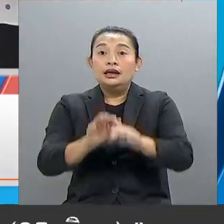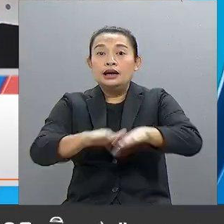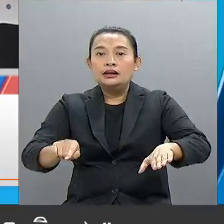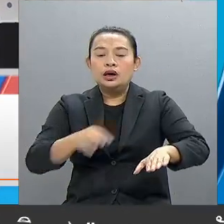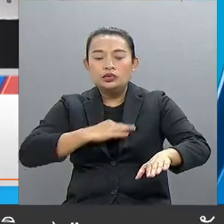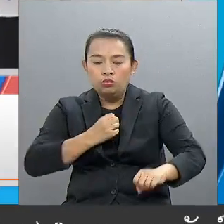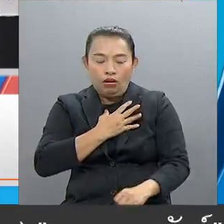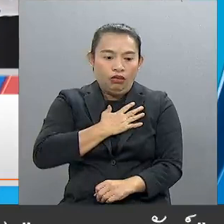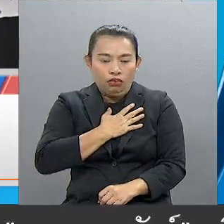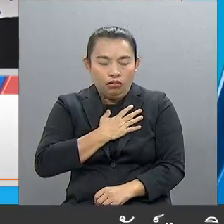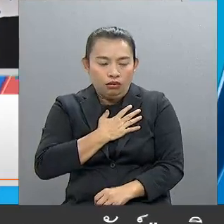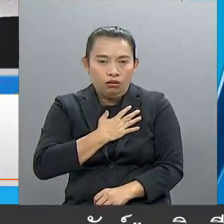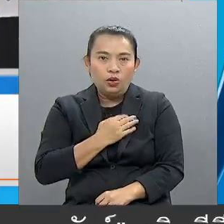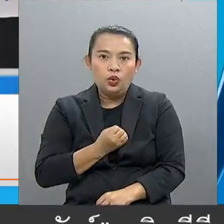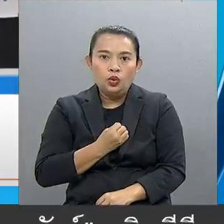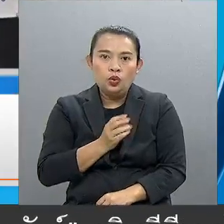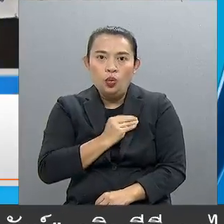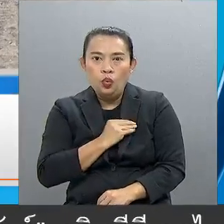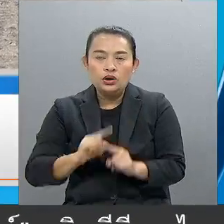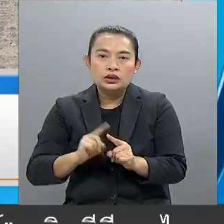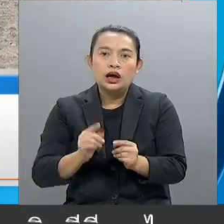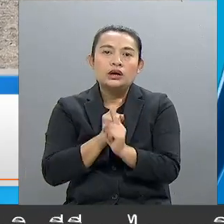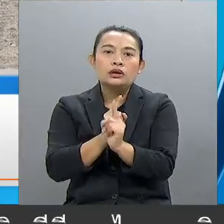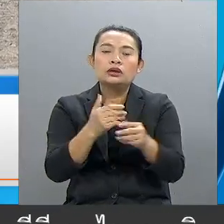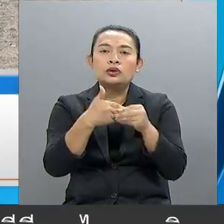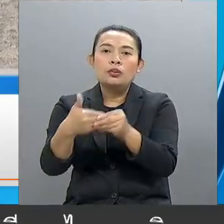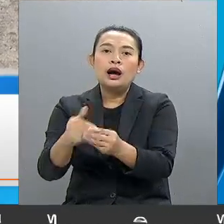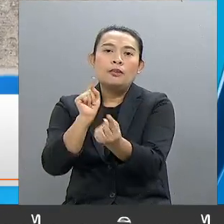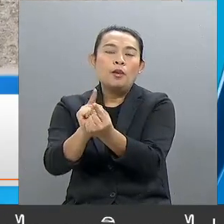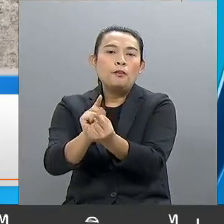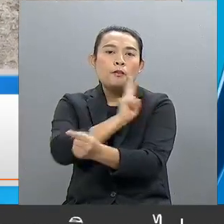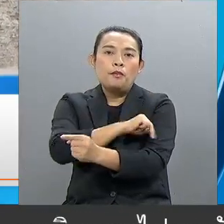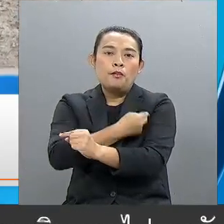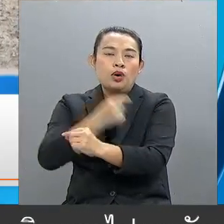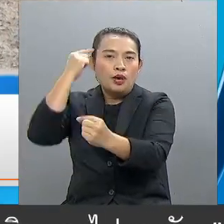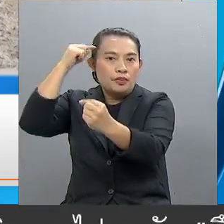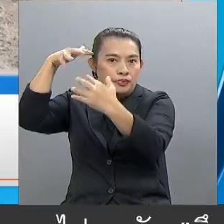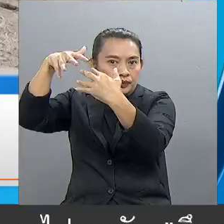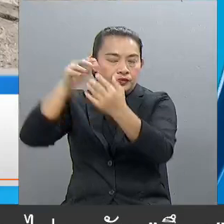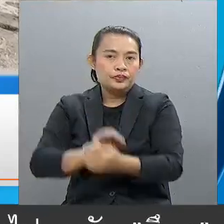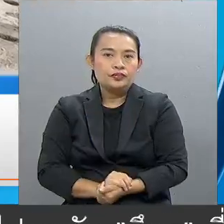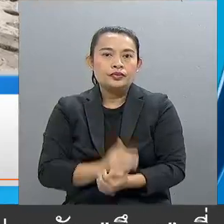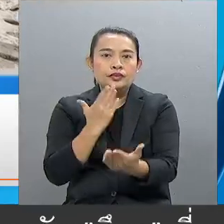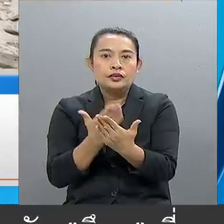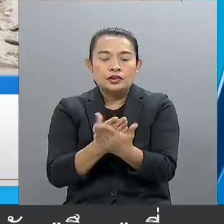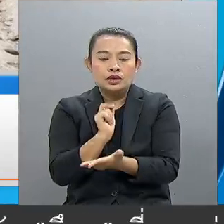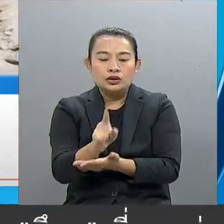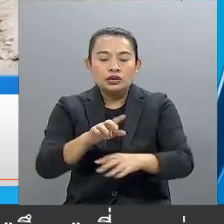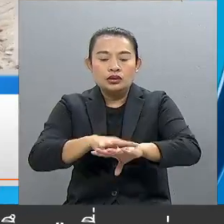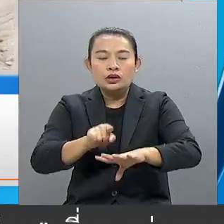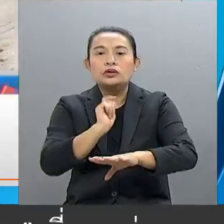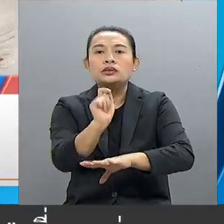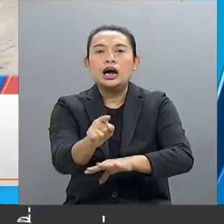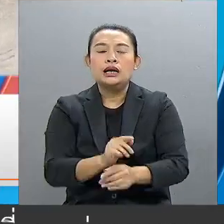การหวาดกลัวถ้าต้องไปรักษากับจิตแพทย ์ ทางหน่วยงานที่ดูแลท่อก็ต้องจ่ายให้อีกเนี่ยครับภาษากันทางกฎหมายเมื่อประมาทเ